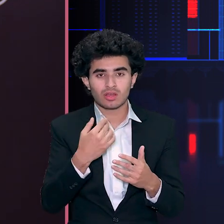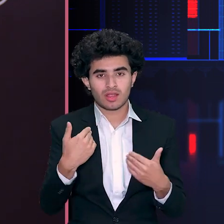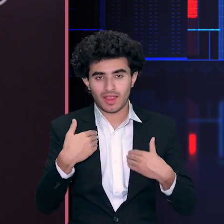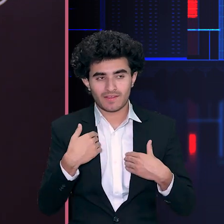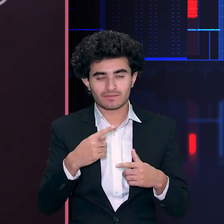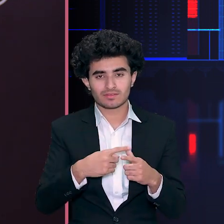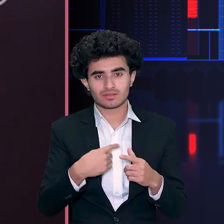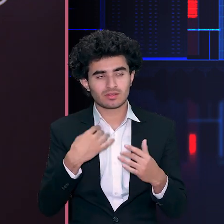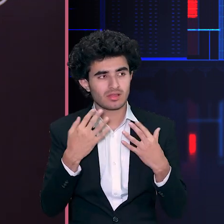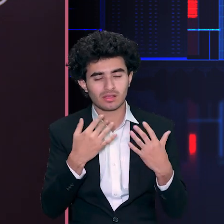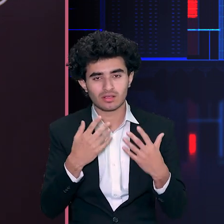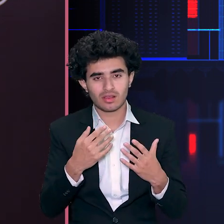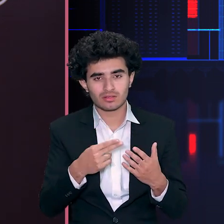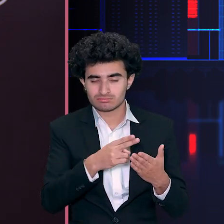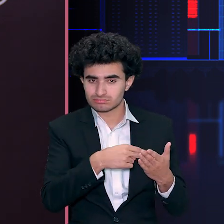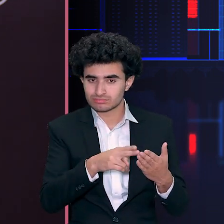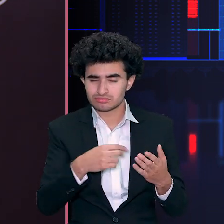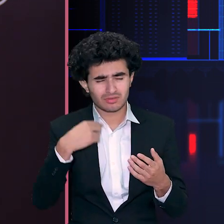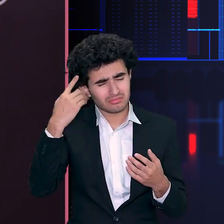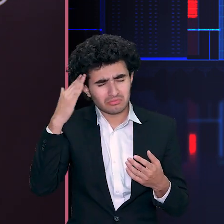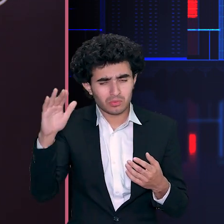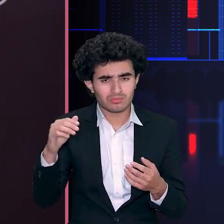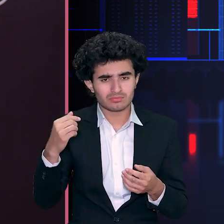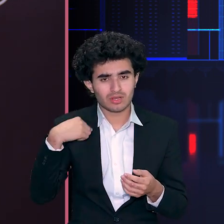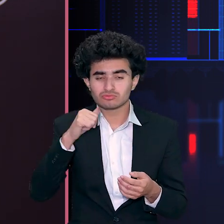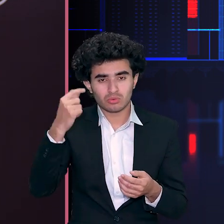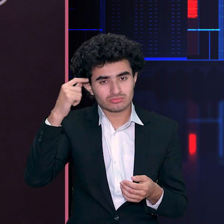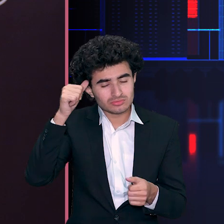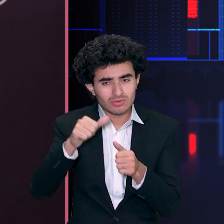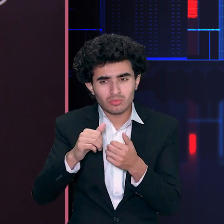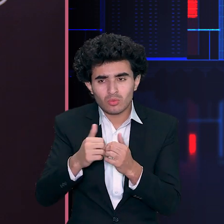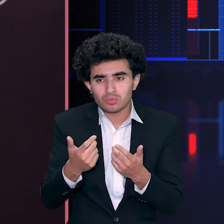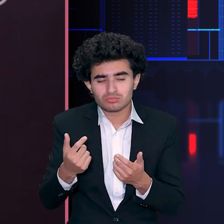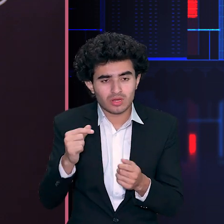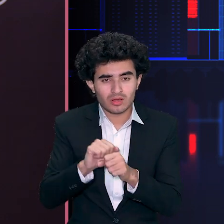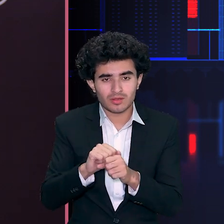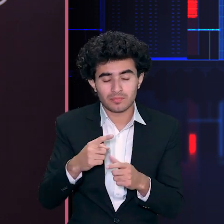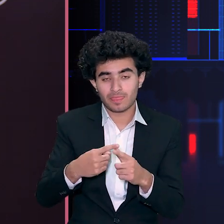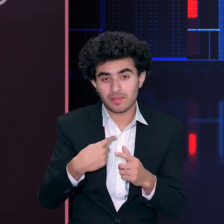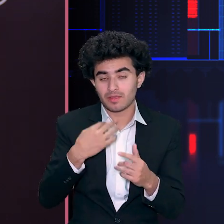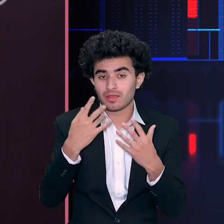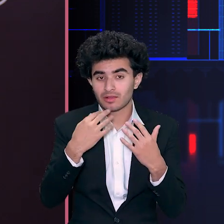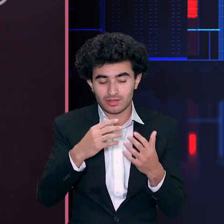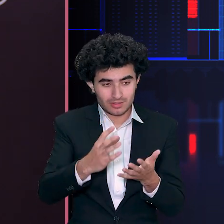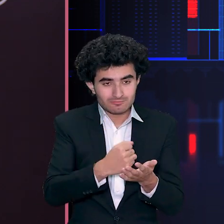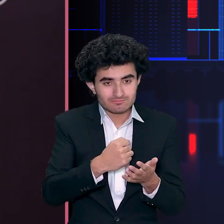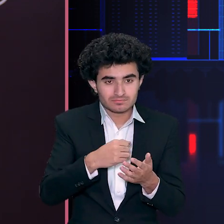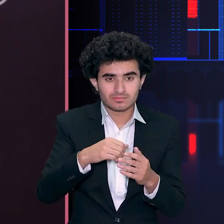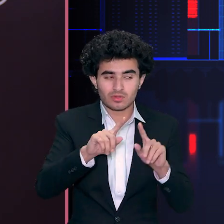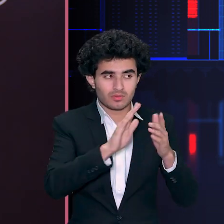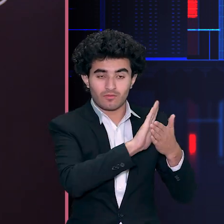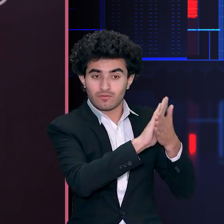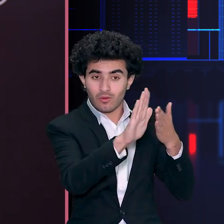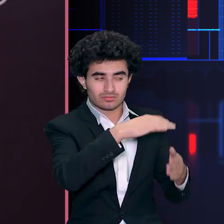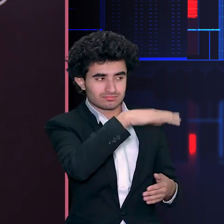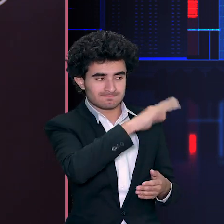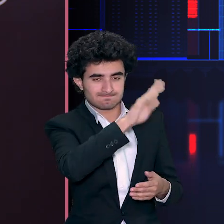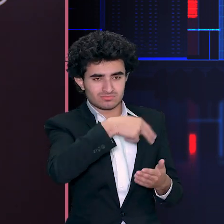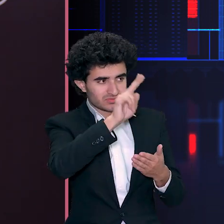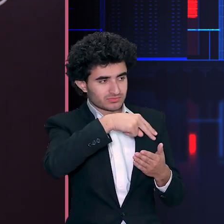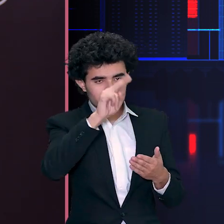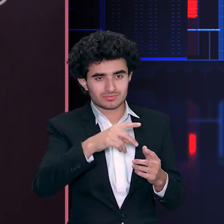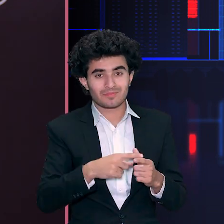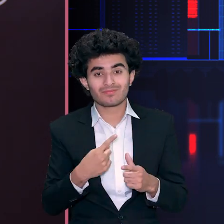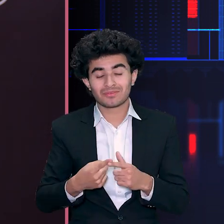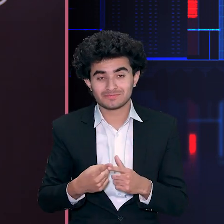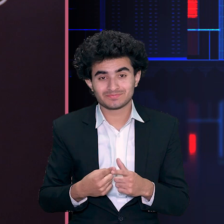میں پھر مجھے ڈر سا لگنا شروع ہو گیا کہ کیا کروں اب. تو اسی دوران جا کے کوئی ایک فریج تھا کچن میں،